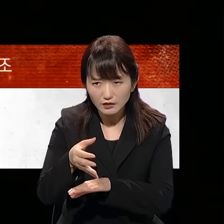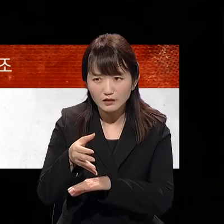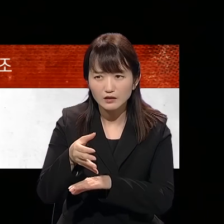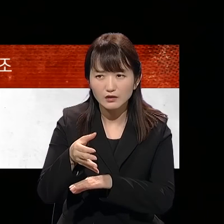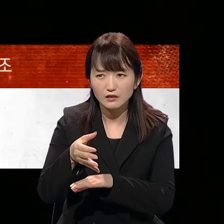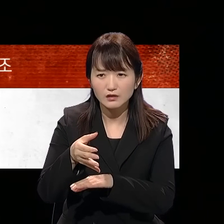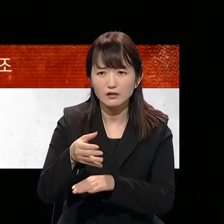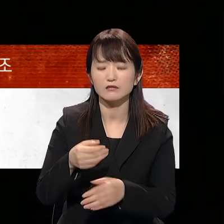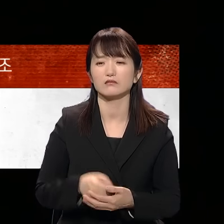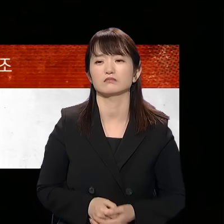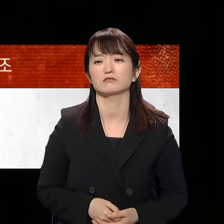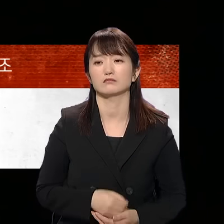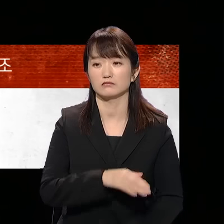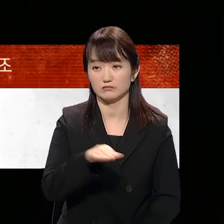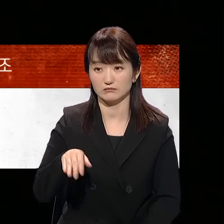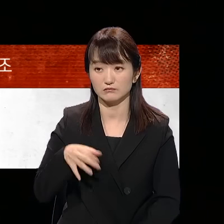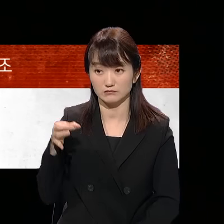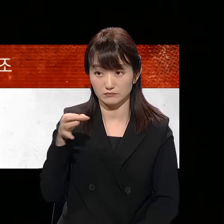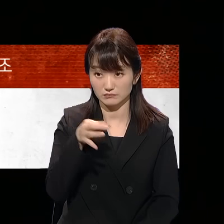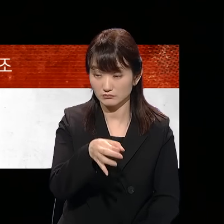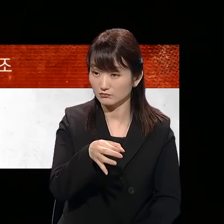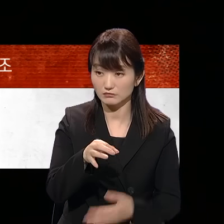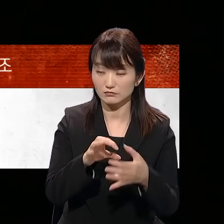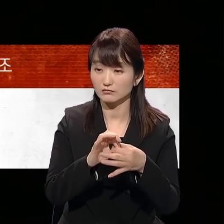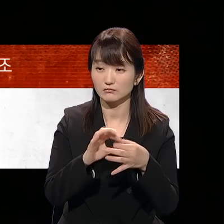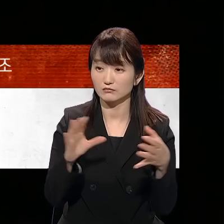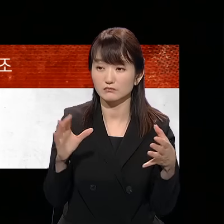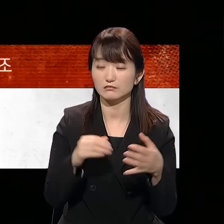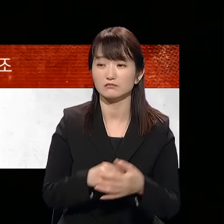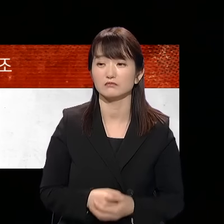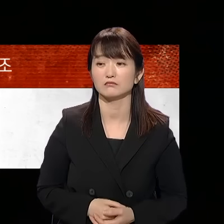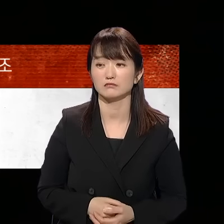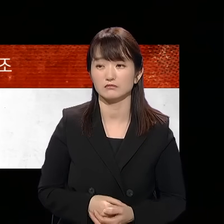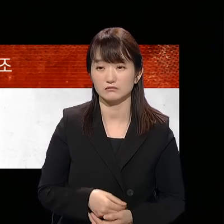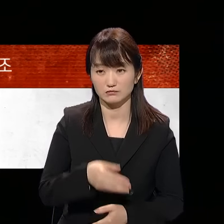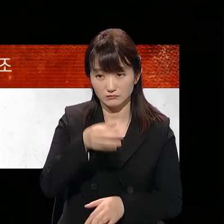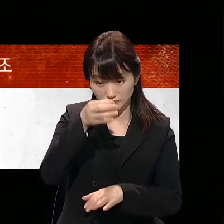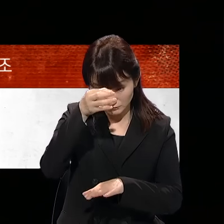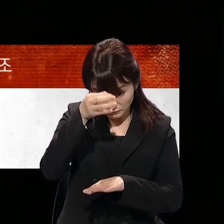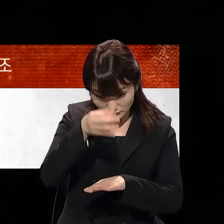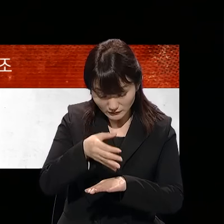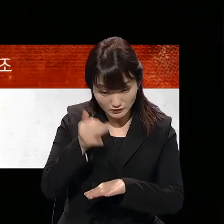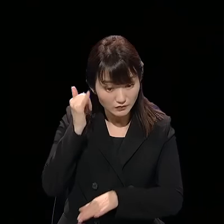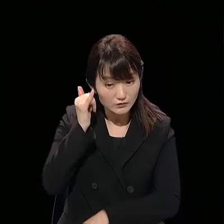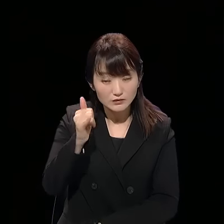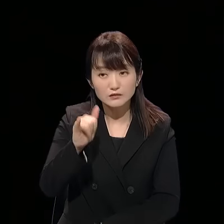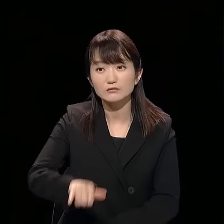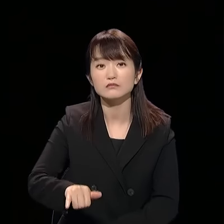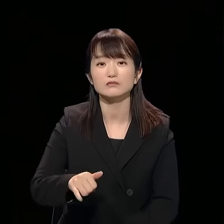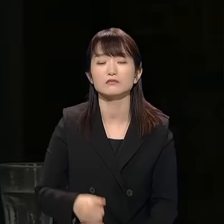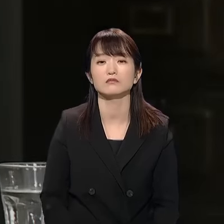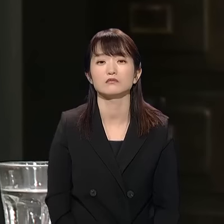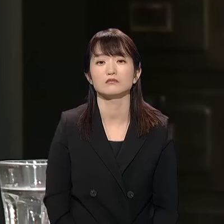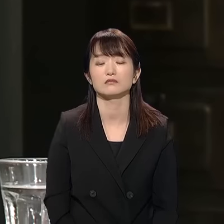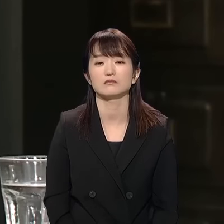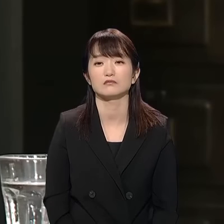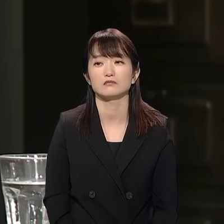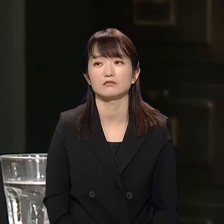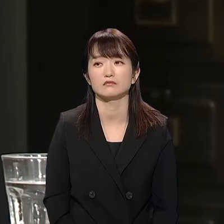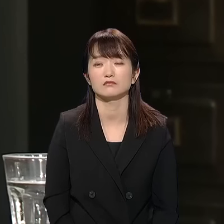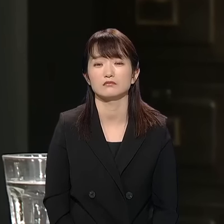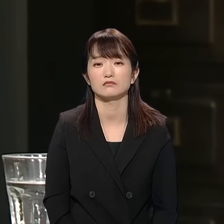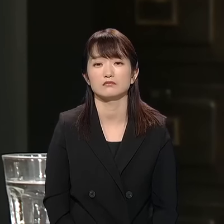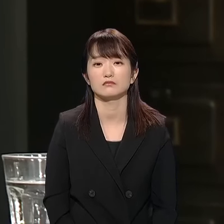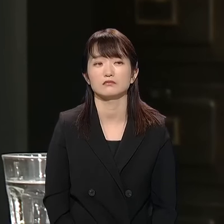상활을 하고 이제 저희가 돈으로 물어들이는 건 뭐 상관없어요 그니까 정말 죄송합니다 뭐 이렇게 하고 끊었어요 자 교수님